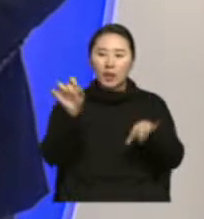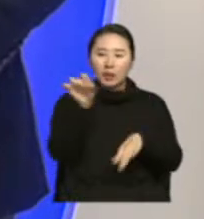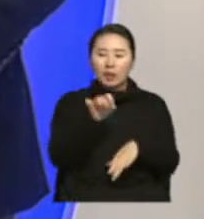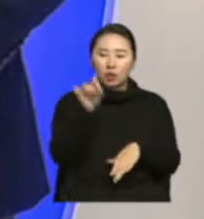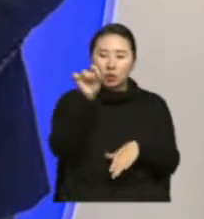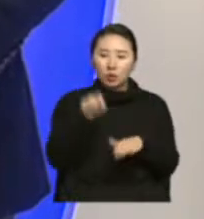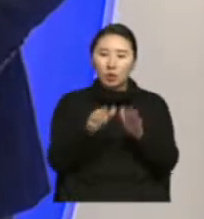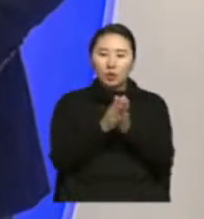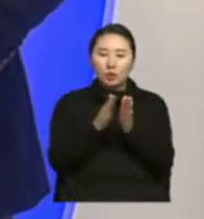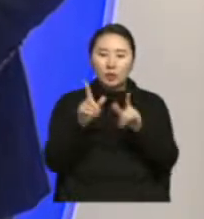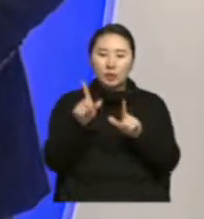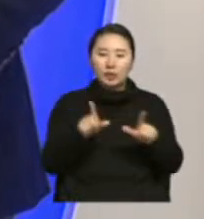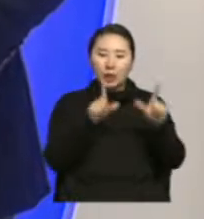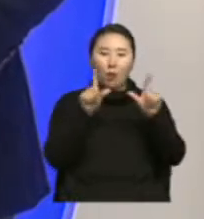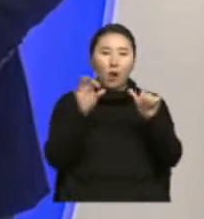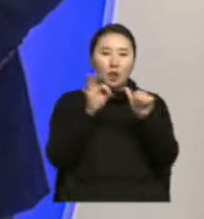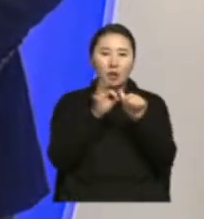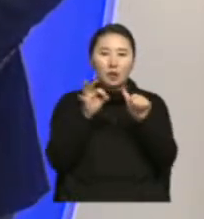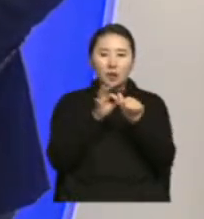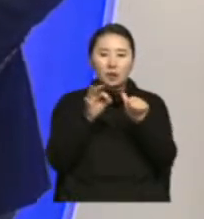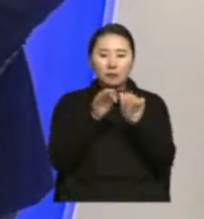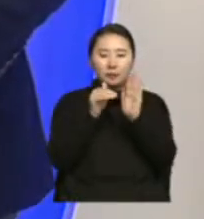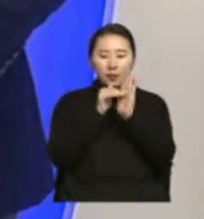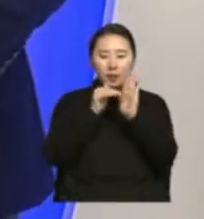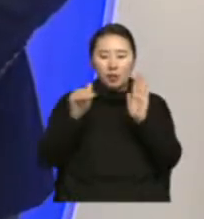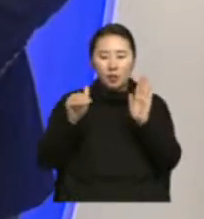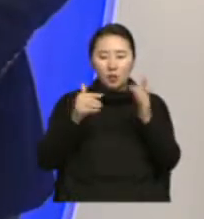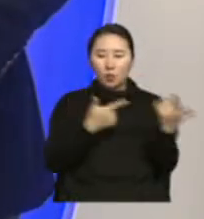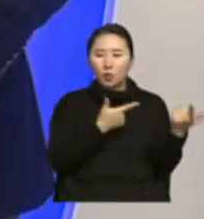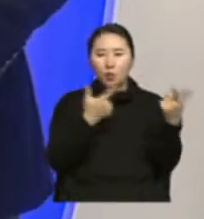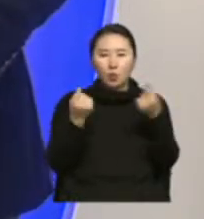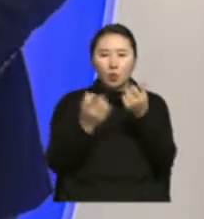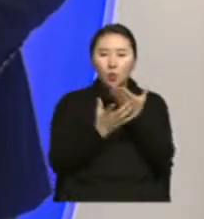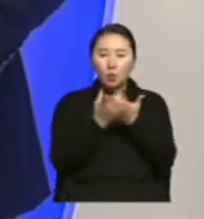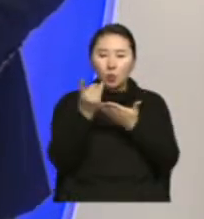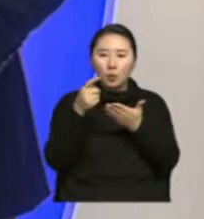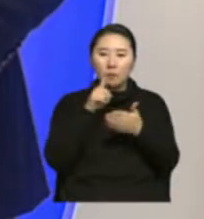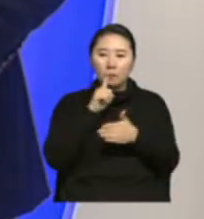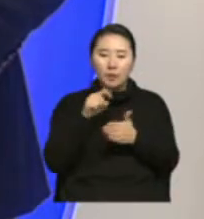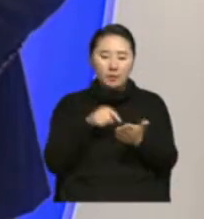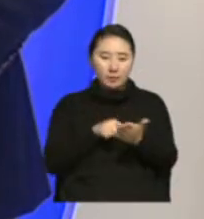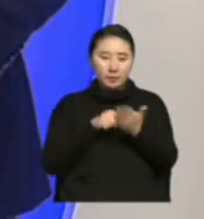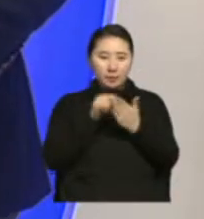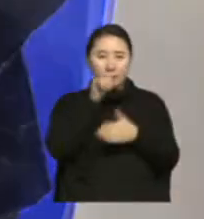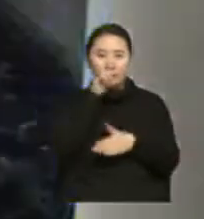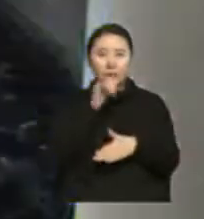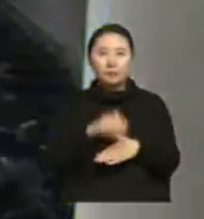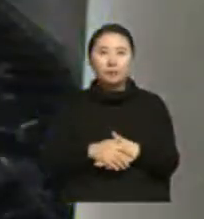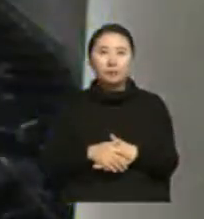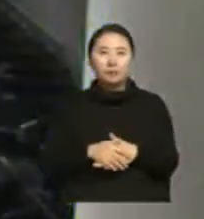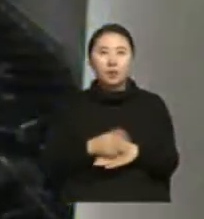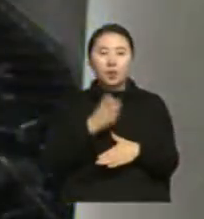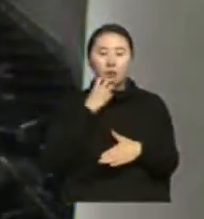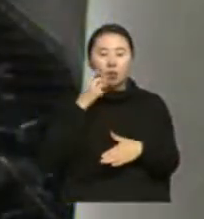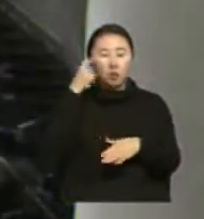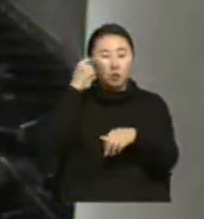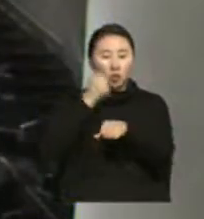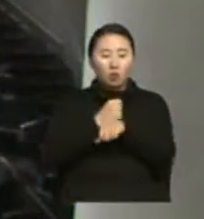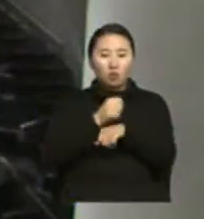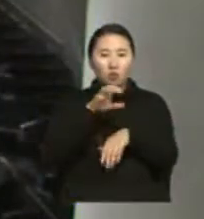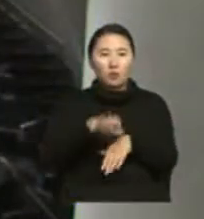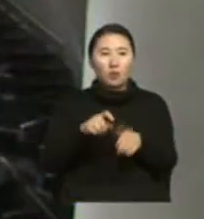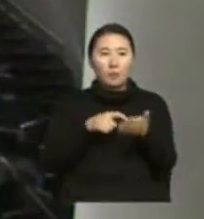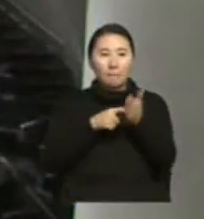자치구에서 시행하고 있는 생활임금의 지급 기준을 통일시켜야 한다는 의견이 제기됐습니다. 서울연구원은 이달